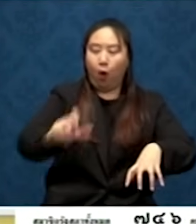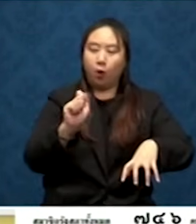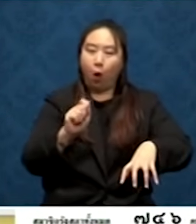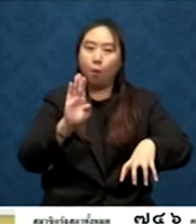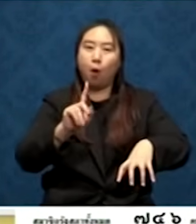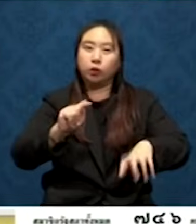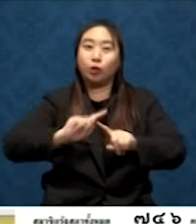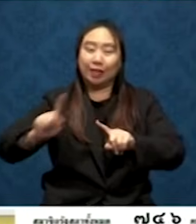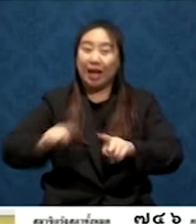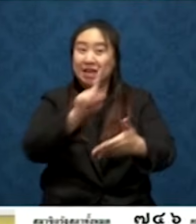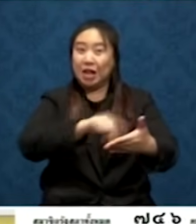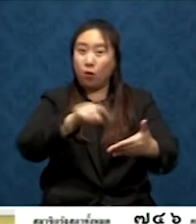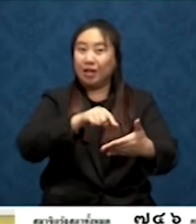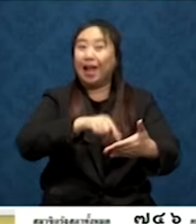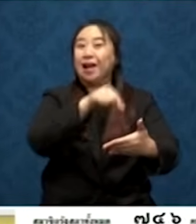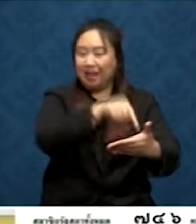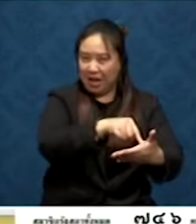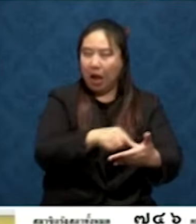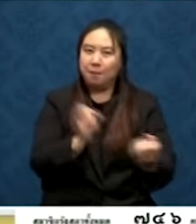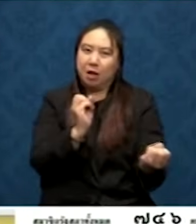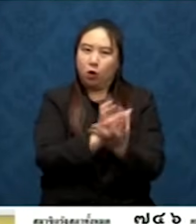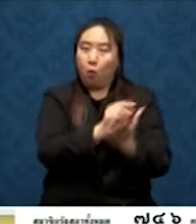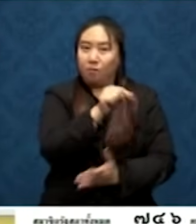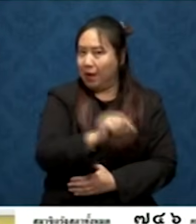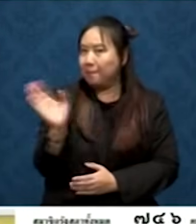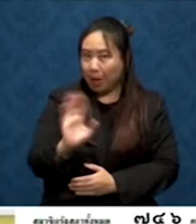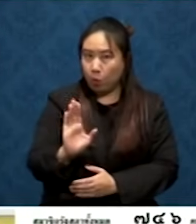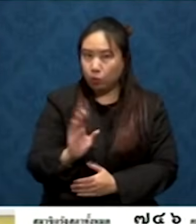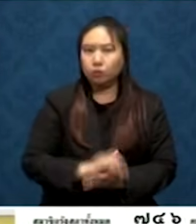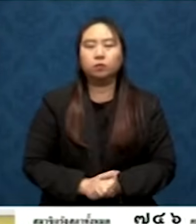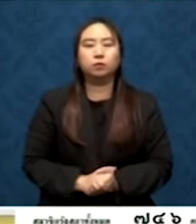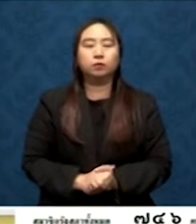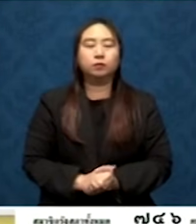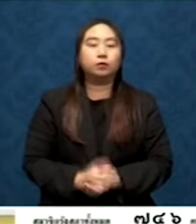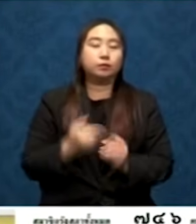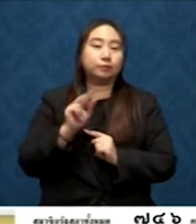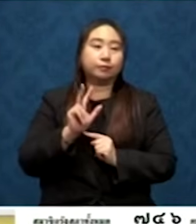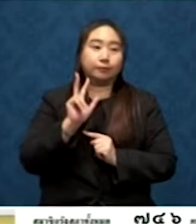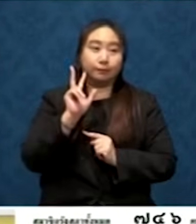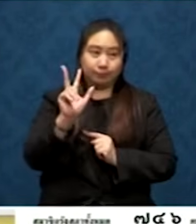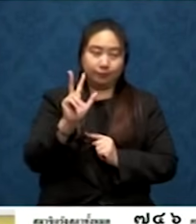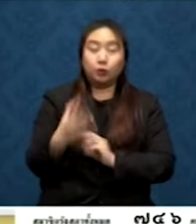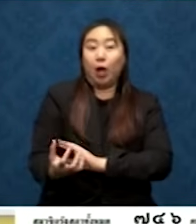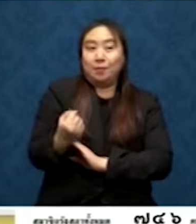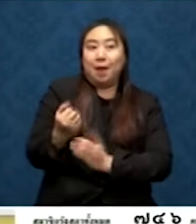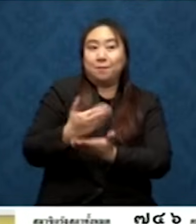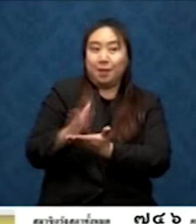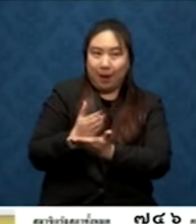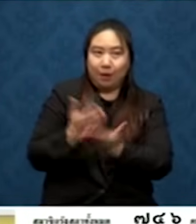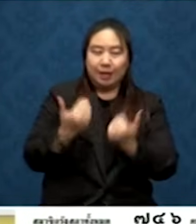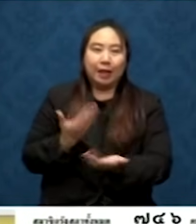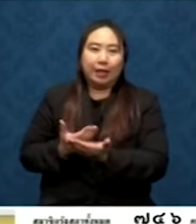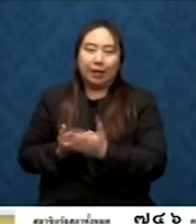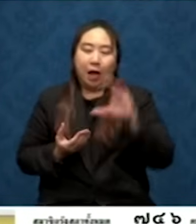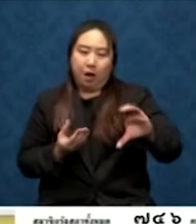ท้องถิ่นที่มาจากการเลือกตั้งของพี่น้องประชาชนองค์ประกอบที่ 3ครับของการกระจายอำนาจคือการเพิ่มงบประมาณ